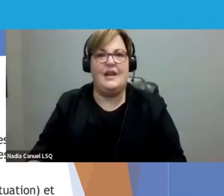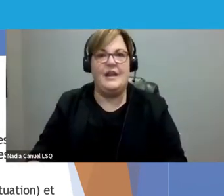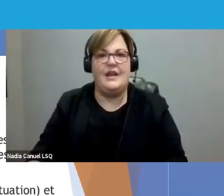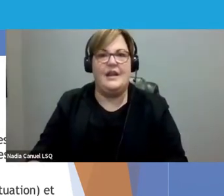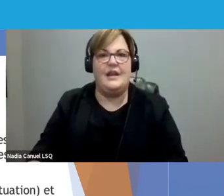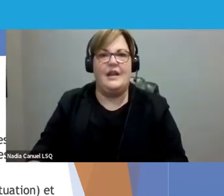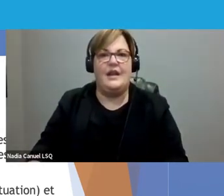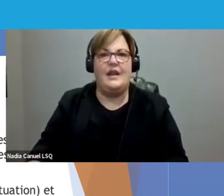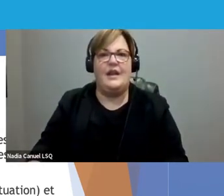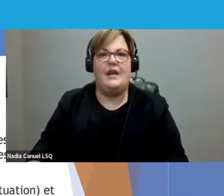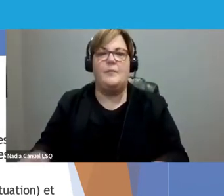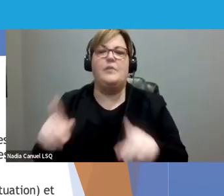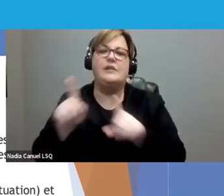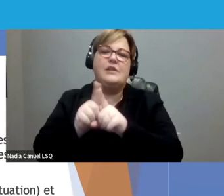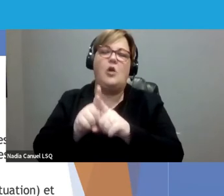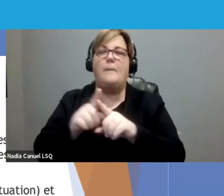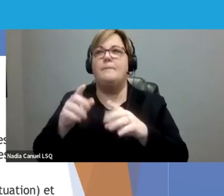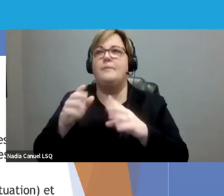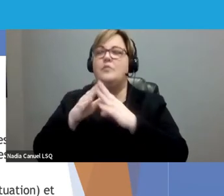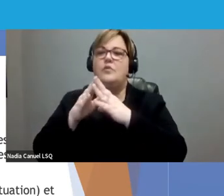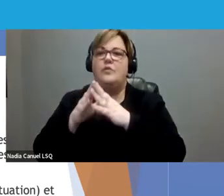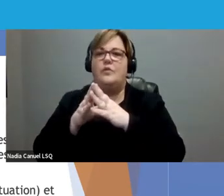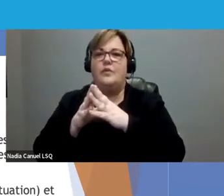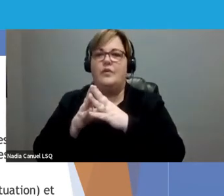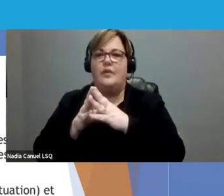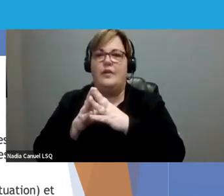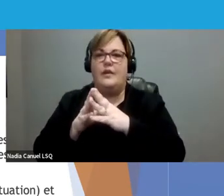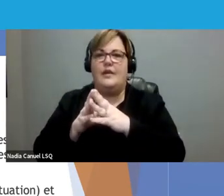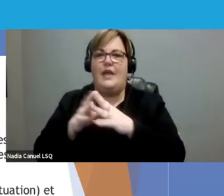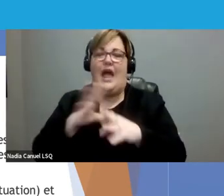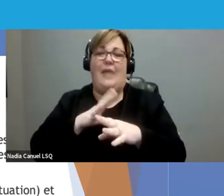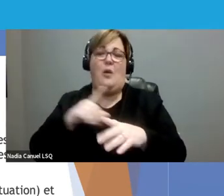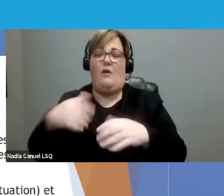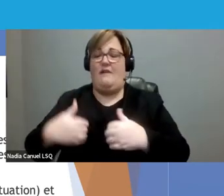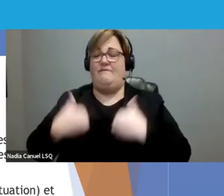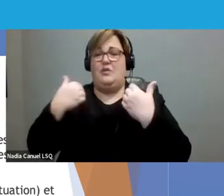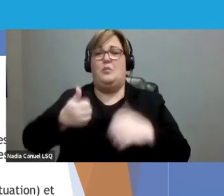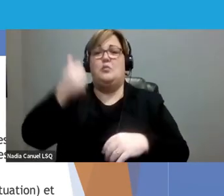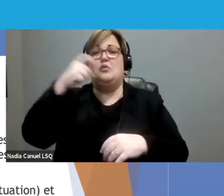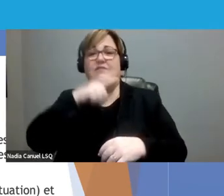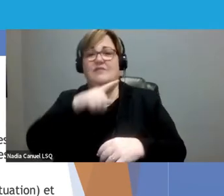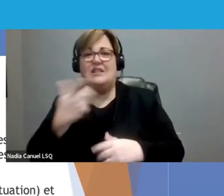plus facilement les vécus qui sont plus difficiles ou moins connus.